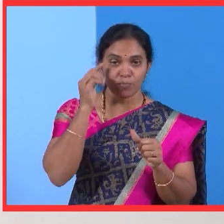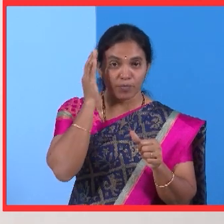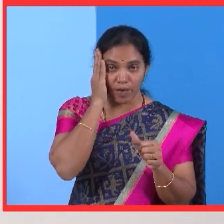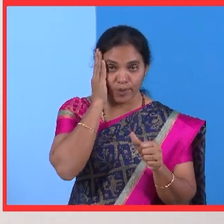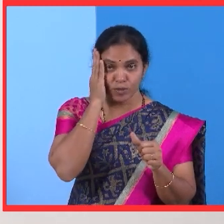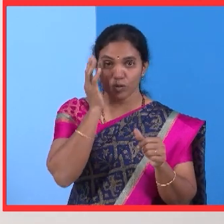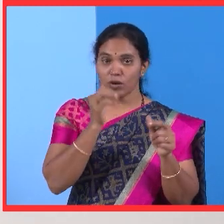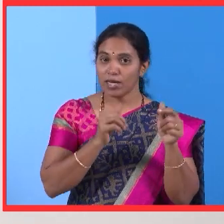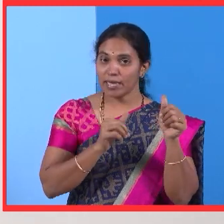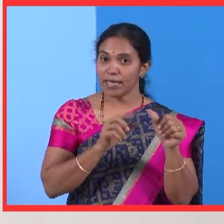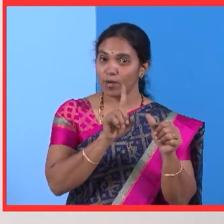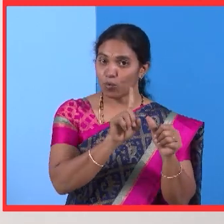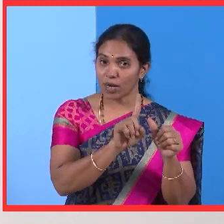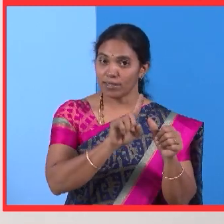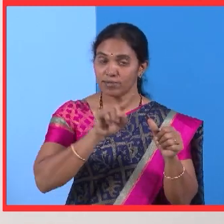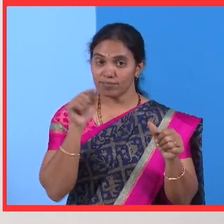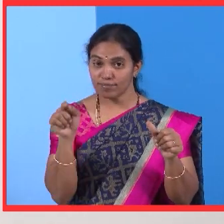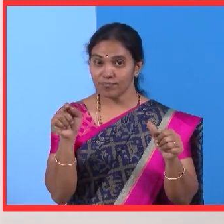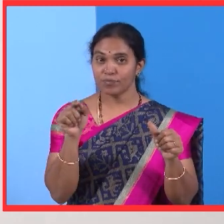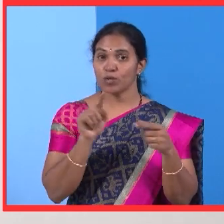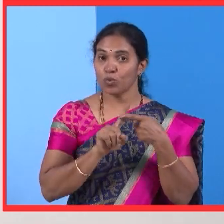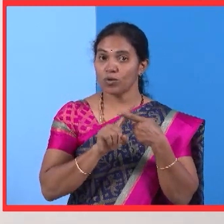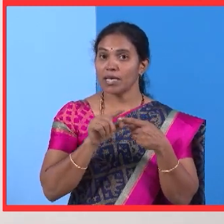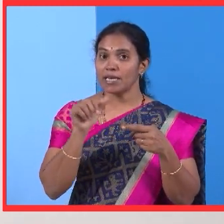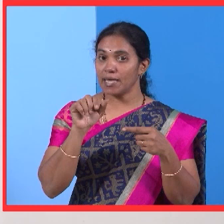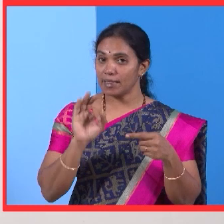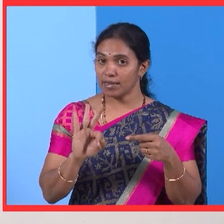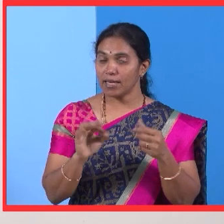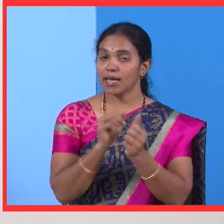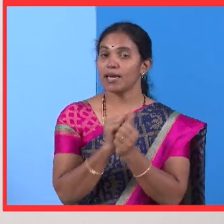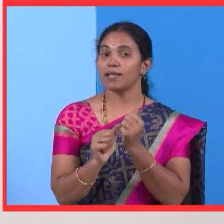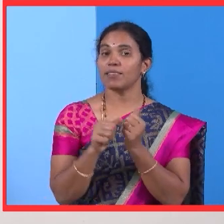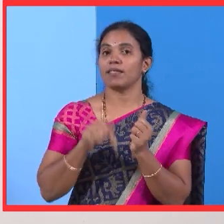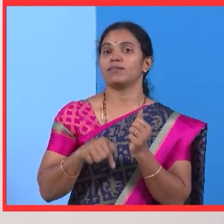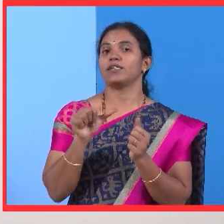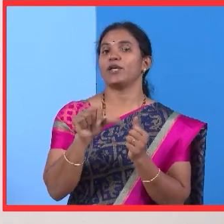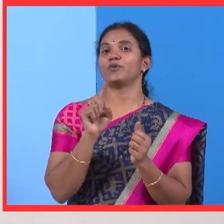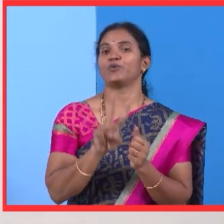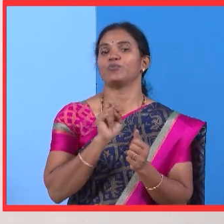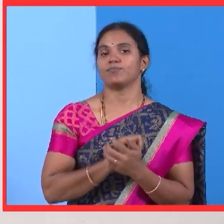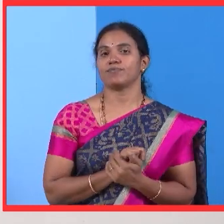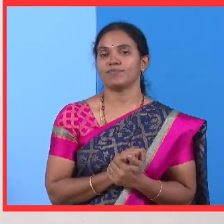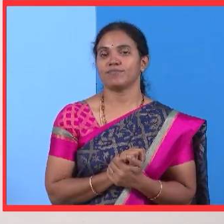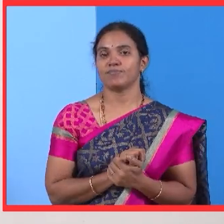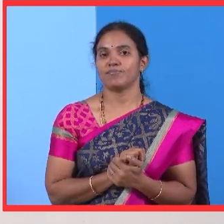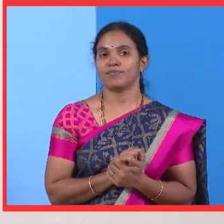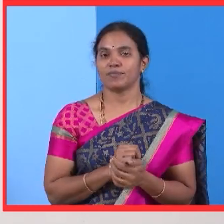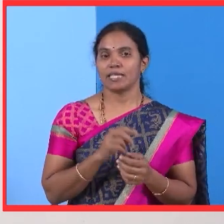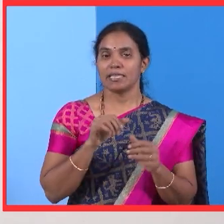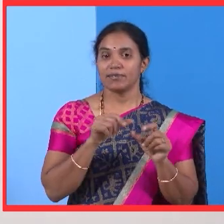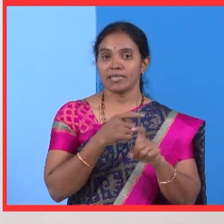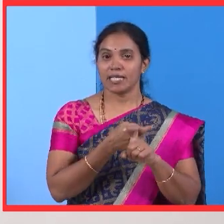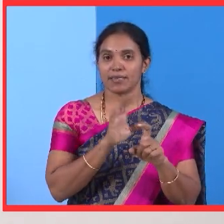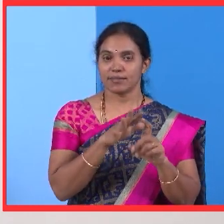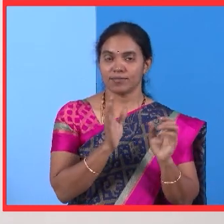டூ மைனஸ் ஏ டூ, ஏ என்ற புள்ளியின் எக்ஸாய தொலைவு. அடுத்தது ஏ என்ற